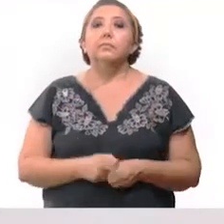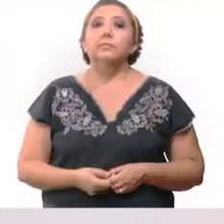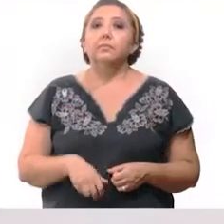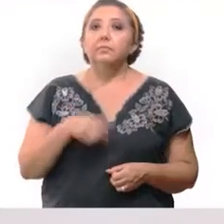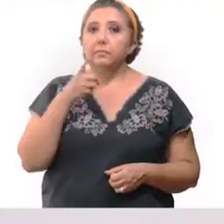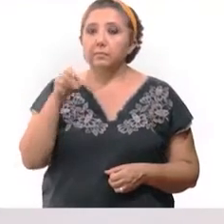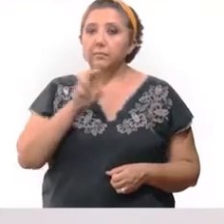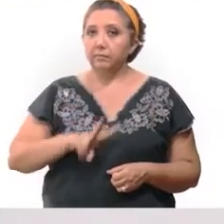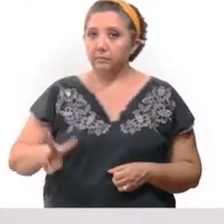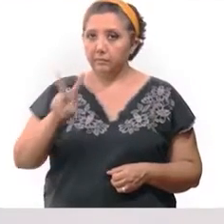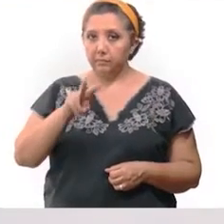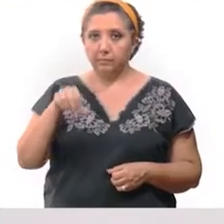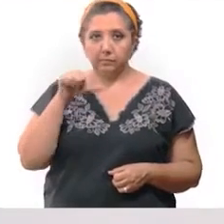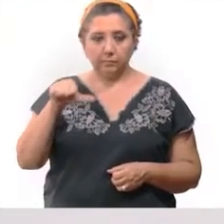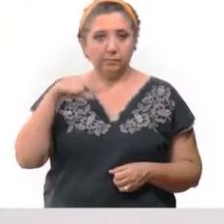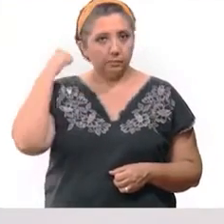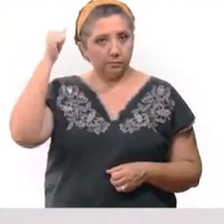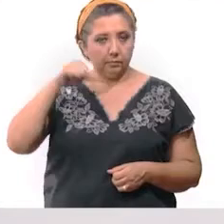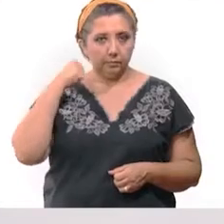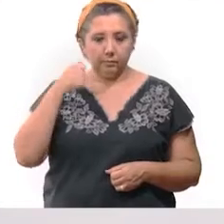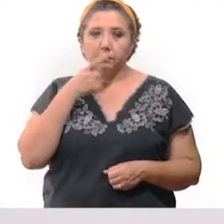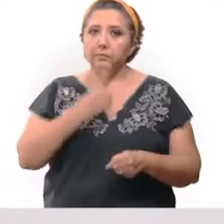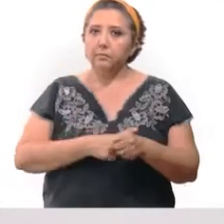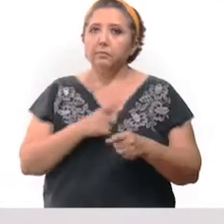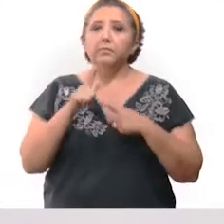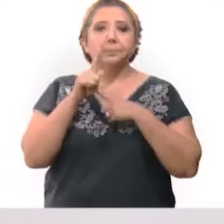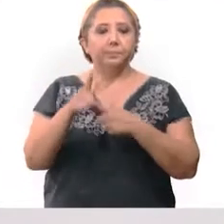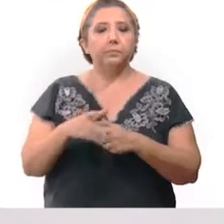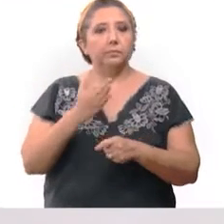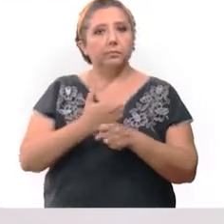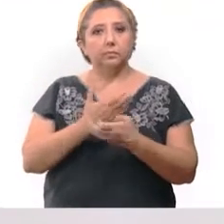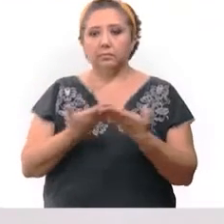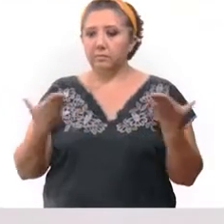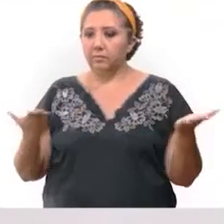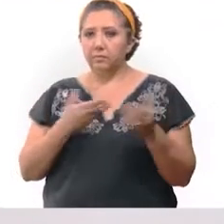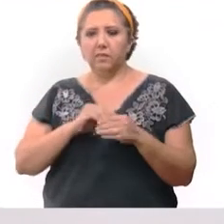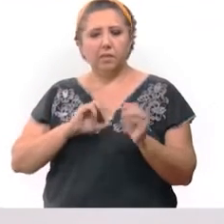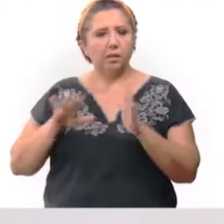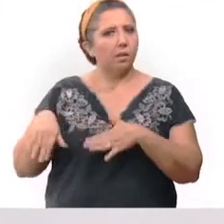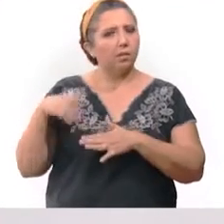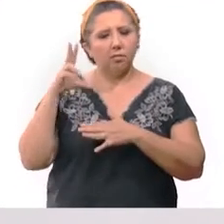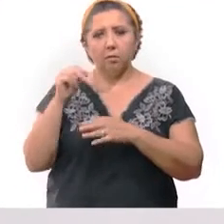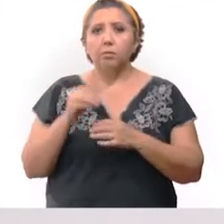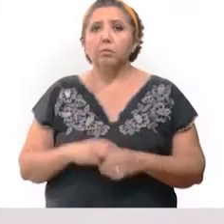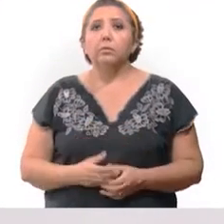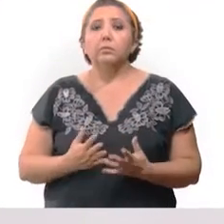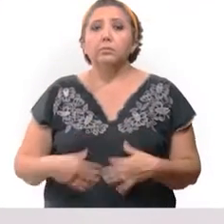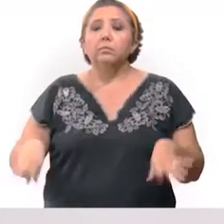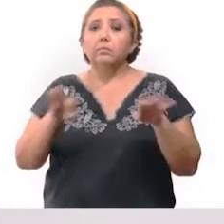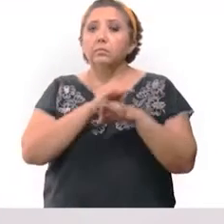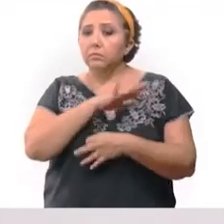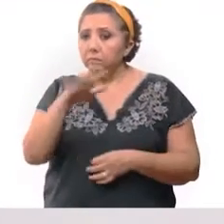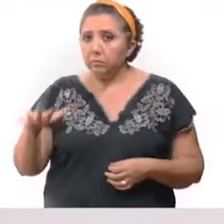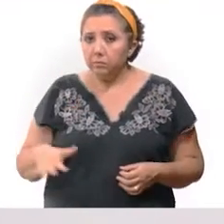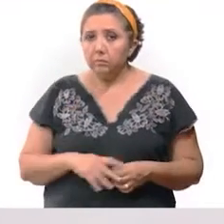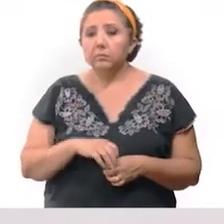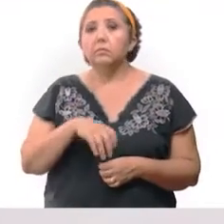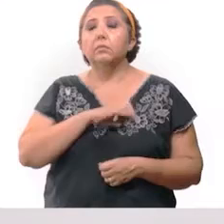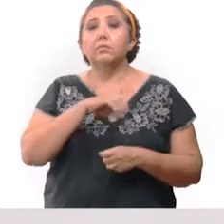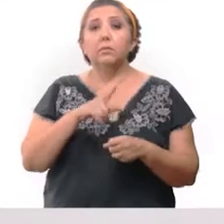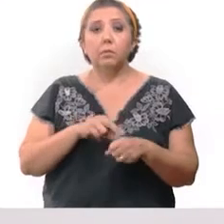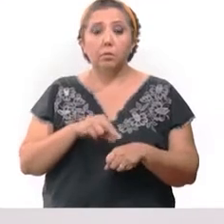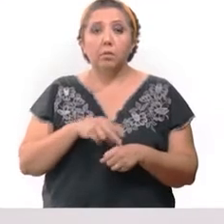chihantak, huamako ya un ulak ojanele tíobe, shiko tu seblakil hospital, leganca hakuchik pahaltio, chokwil sasa kal, chivalpol,